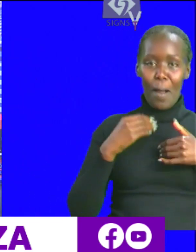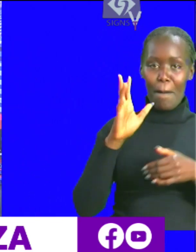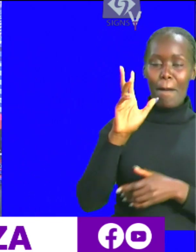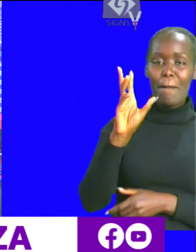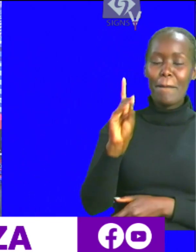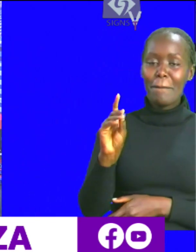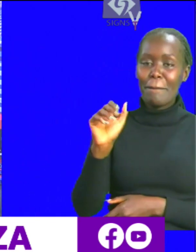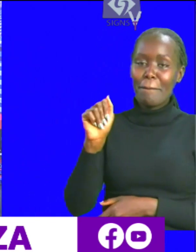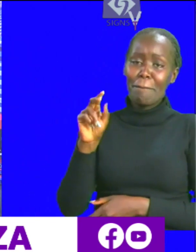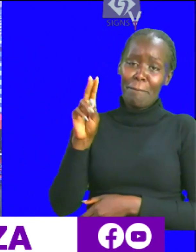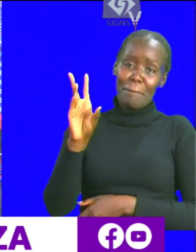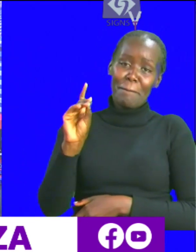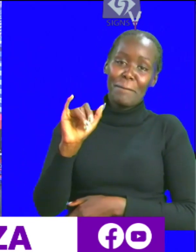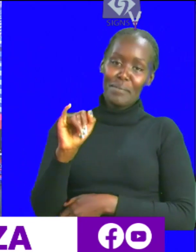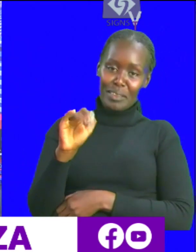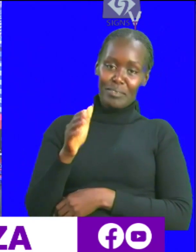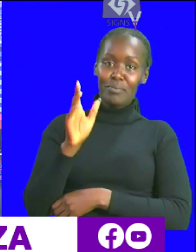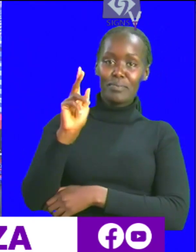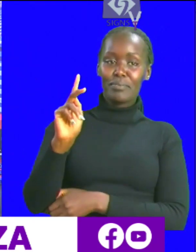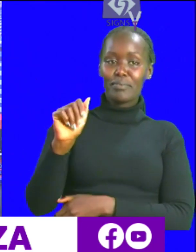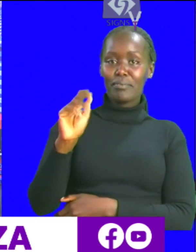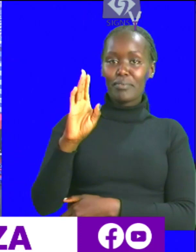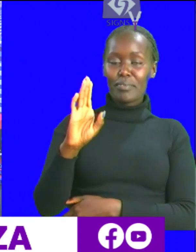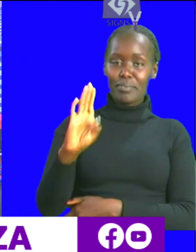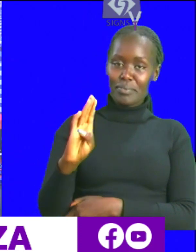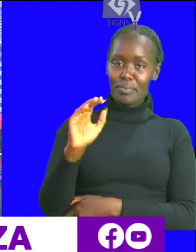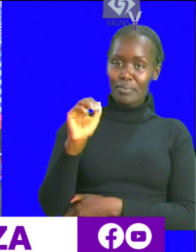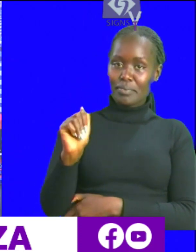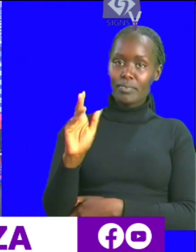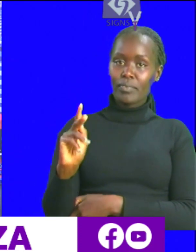254. On our first segment tulikuwa na Wanja Ngethe kama our sign language interpreter. Na